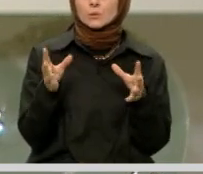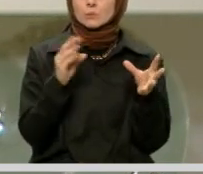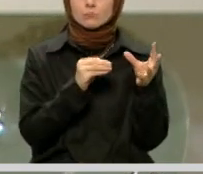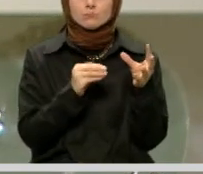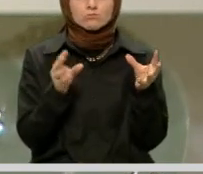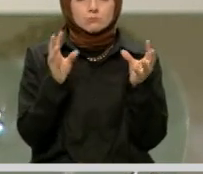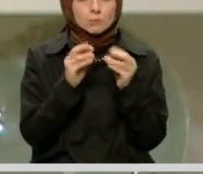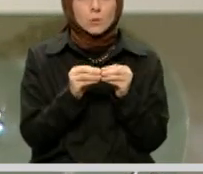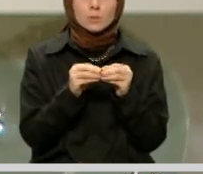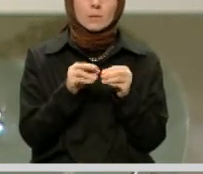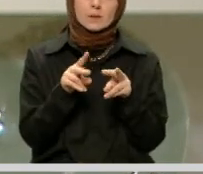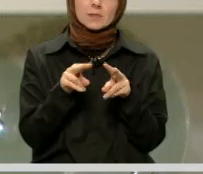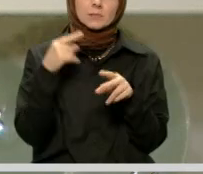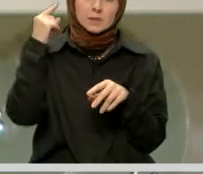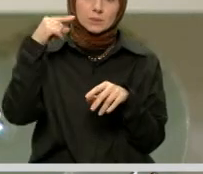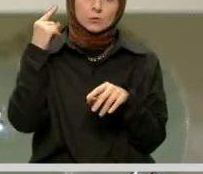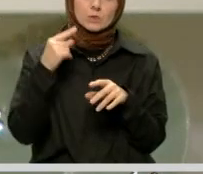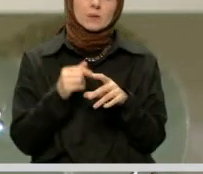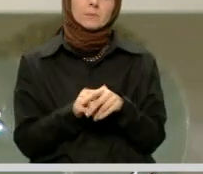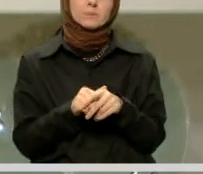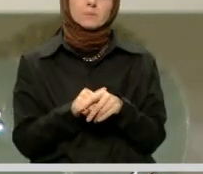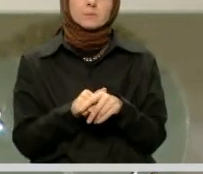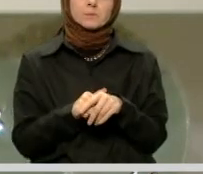öyle bir ay gibi değil mi hocam? Kesinlikle Ramazan,